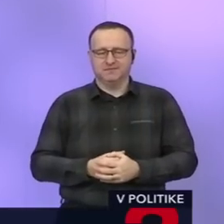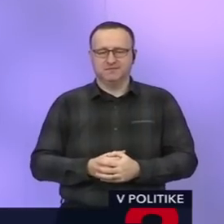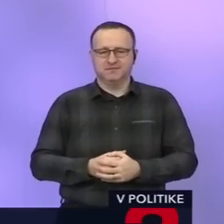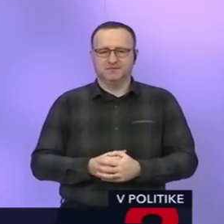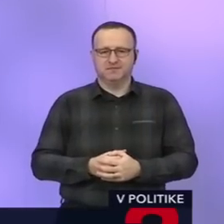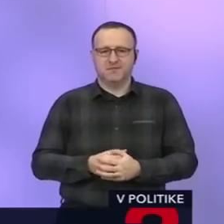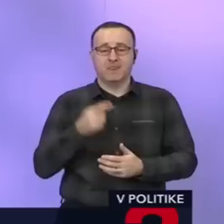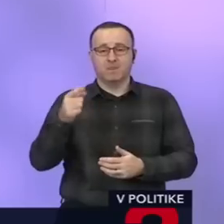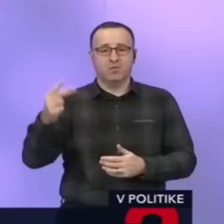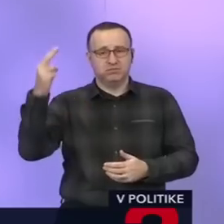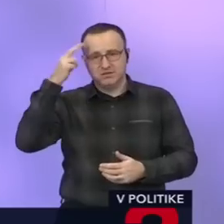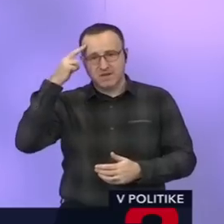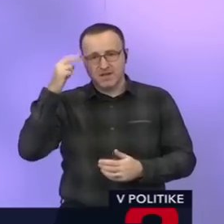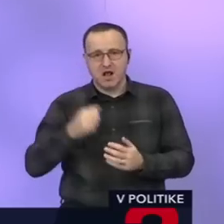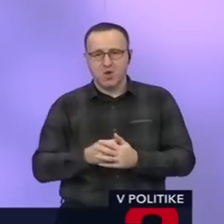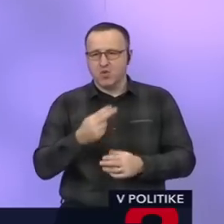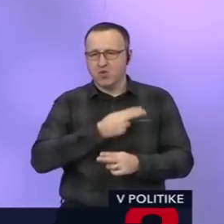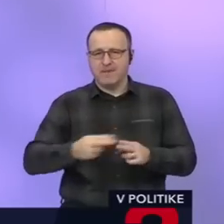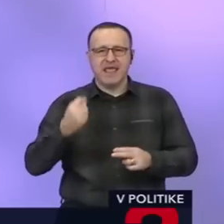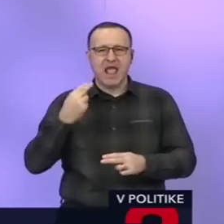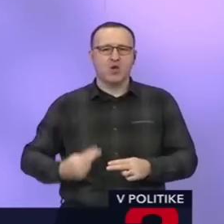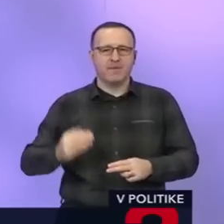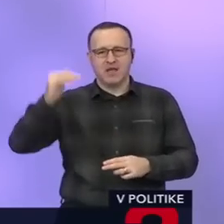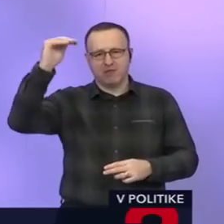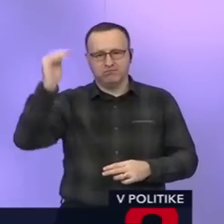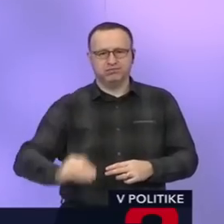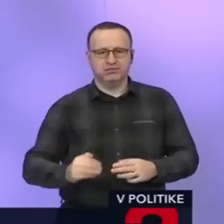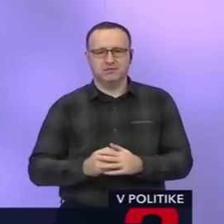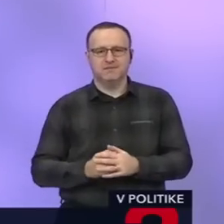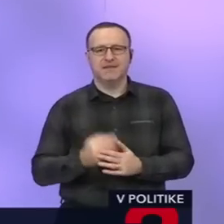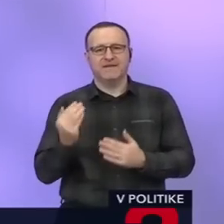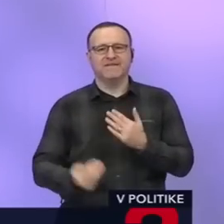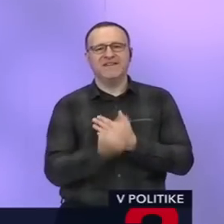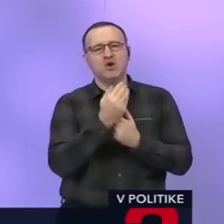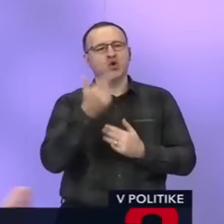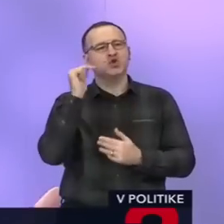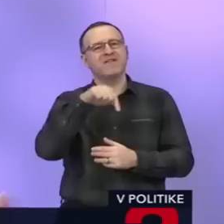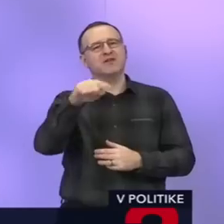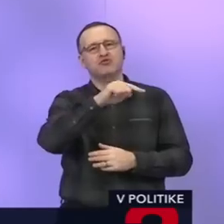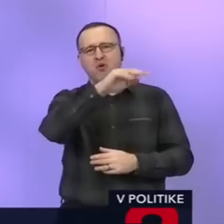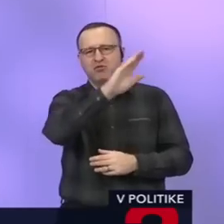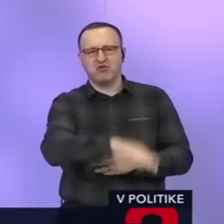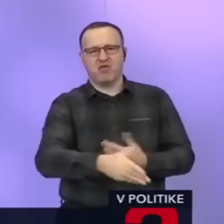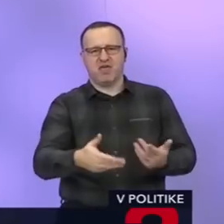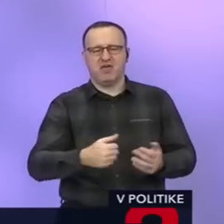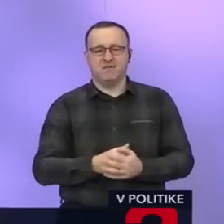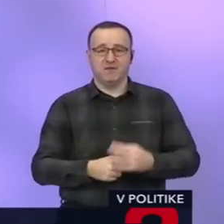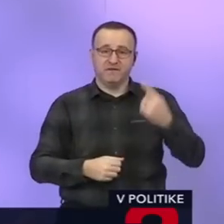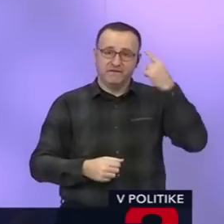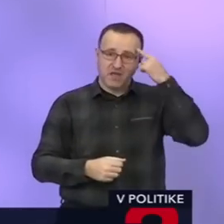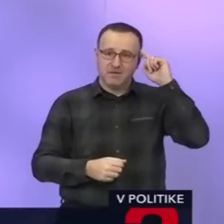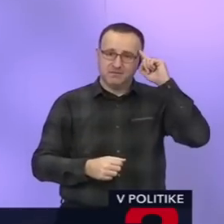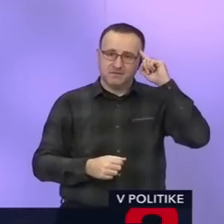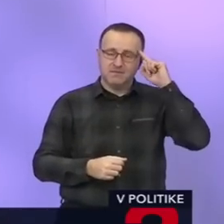že znamenalo by to totálny ekonomický prepad minimálne východného Slovenska. Vieme si spomenúť, že napríklad